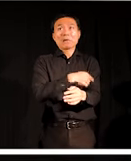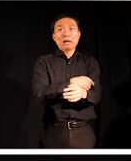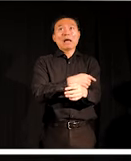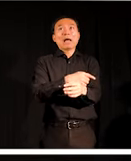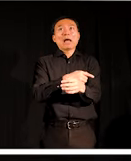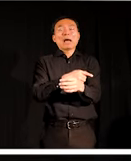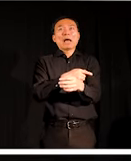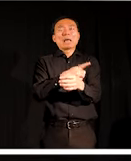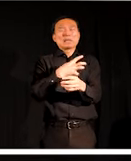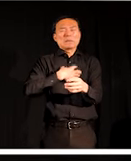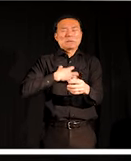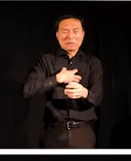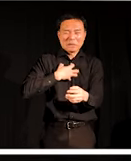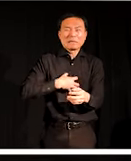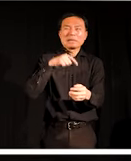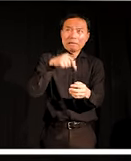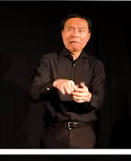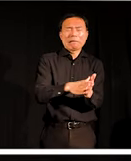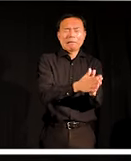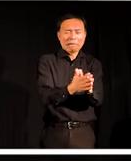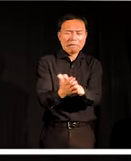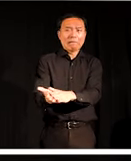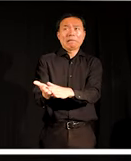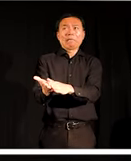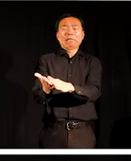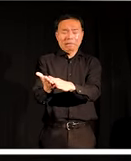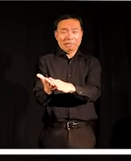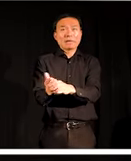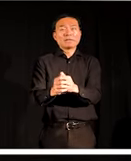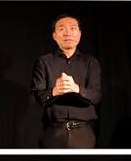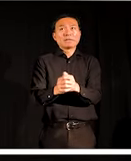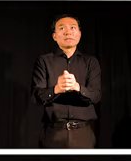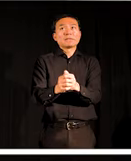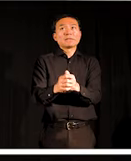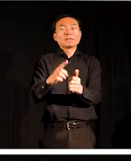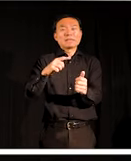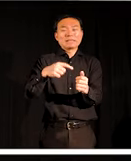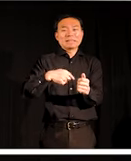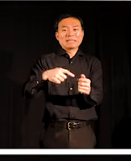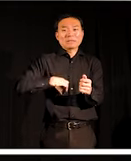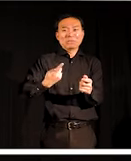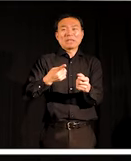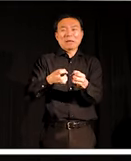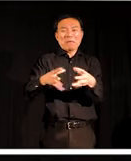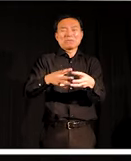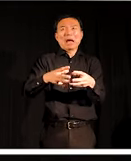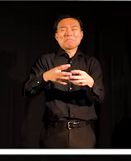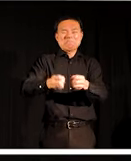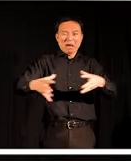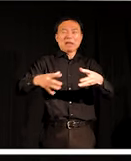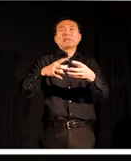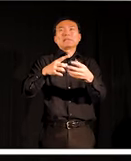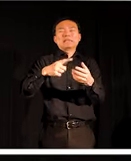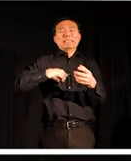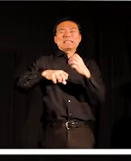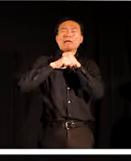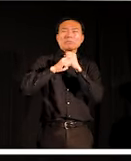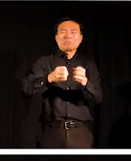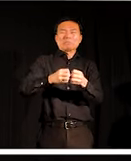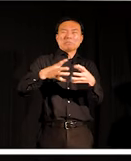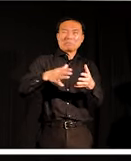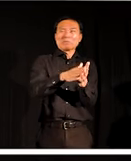てもがき苦しみながら亡くなっていくもの榴弾を爆発させてえ自決してしまうものなどその